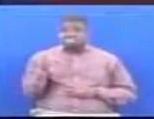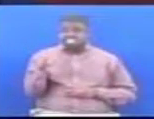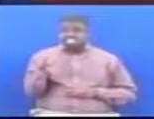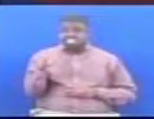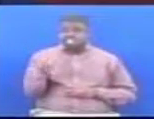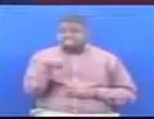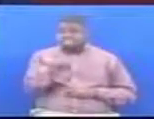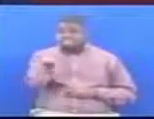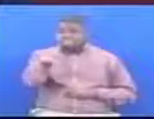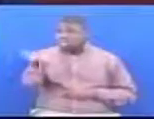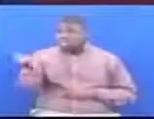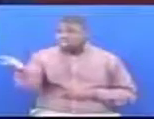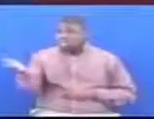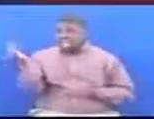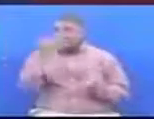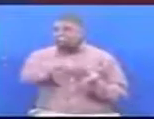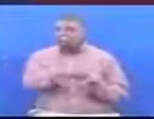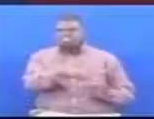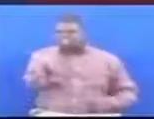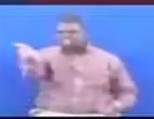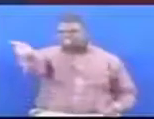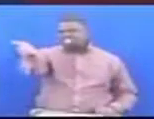wengine hapa hata Mtambikia mfikii.